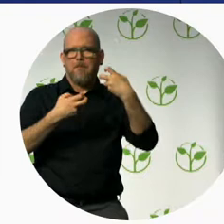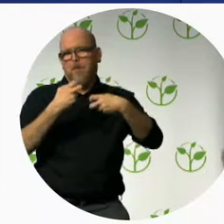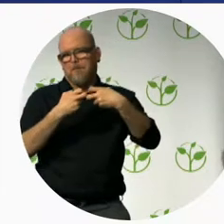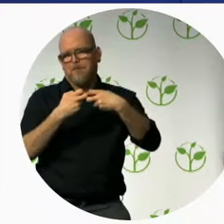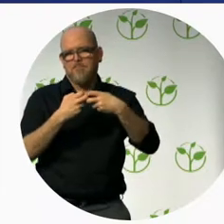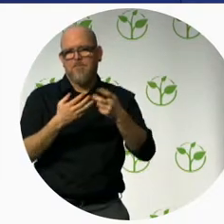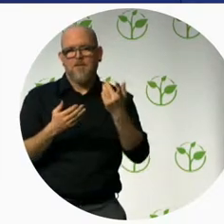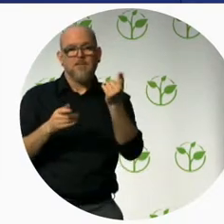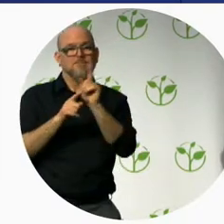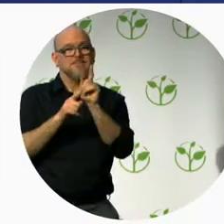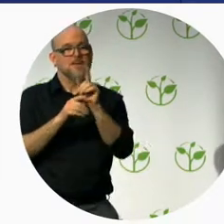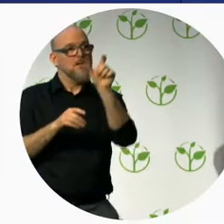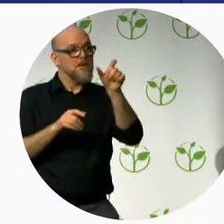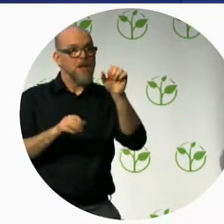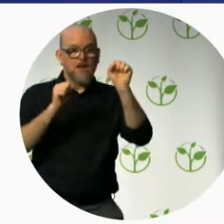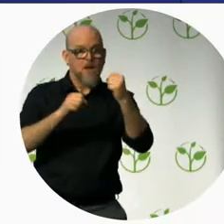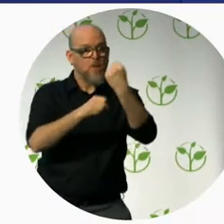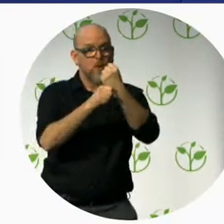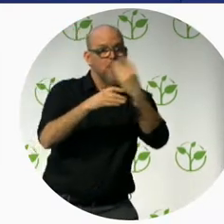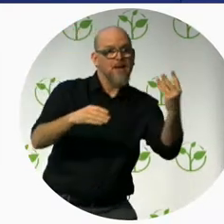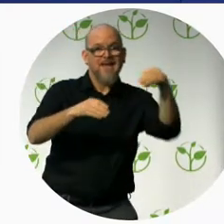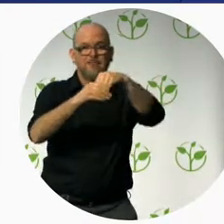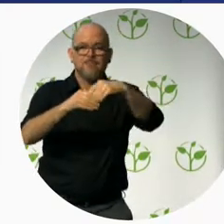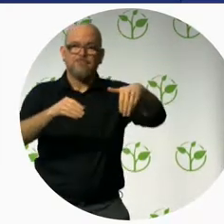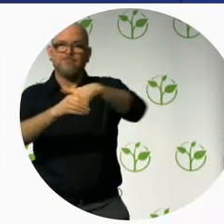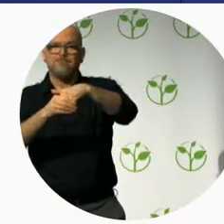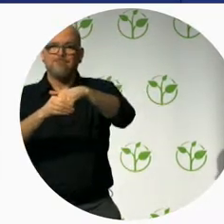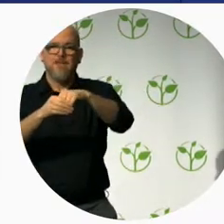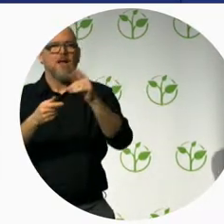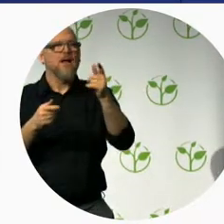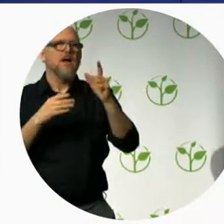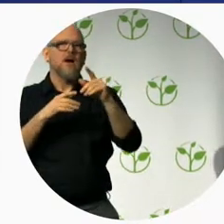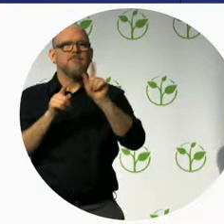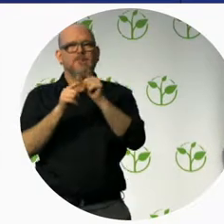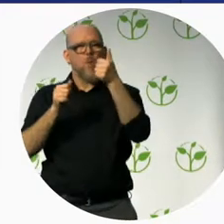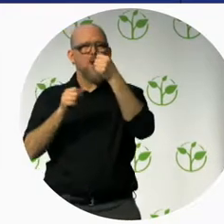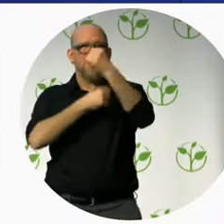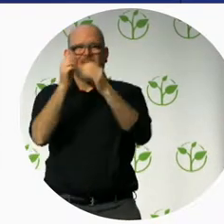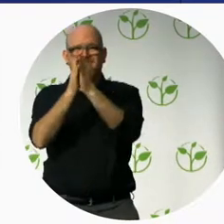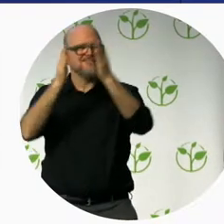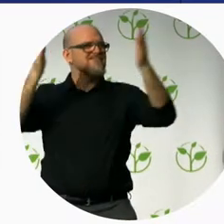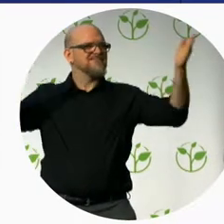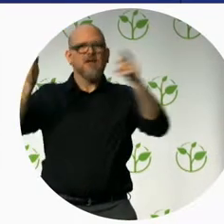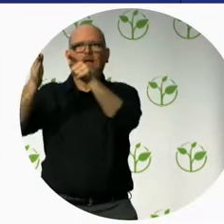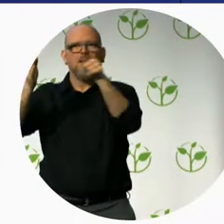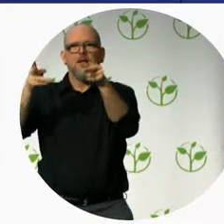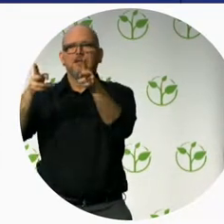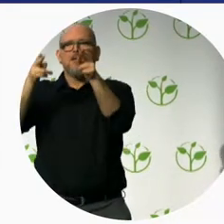swojego sezonnego charakteru. Many changes must be introduced to ensure further sustainable development.